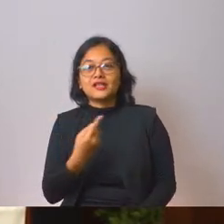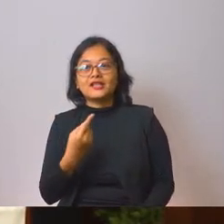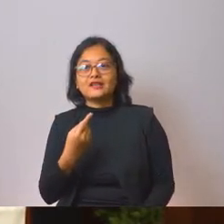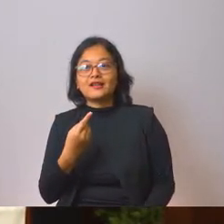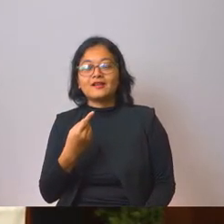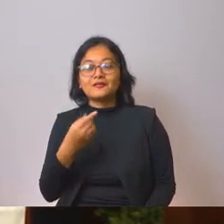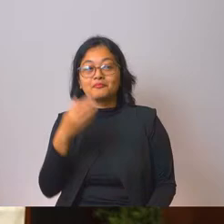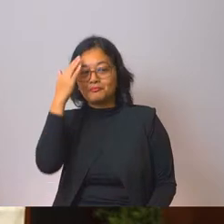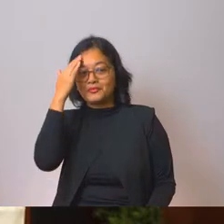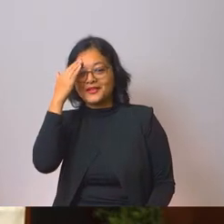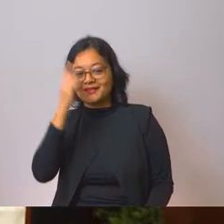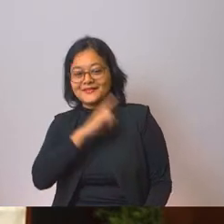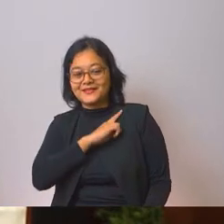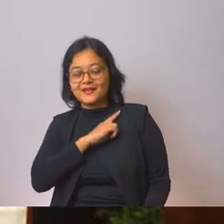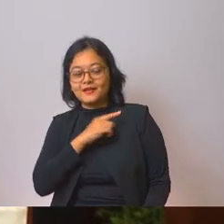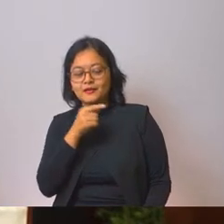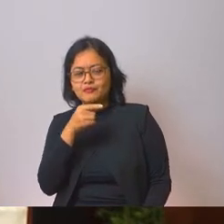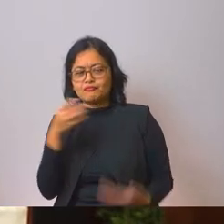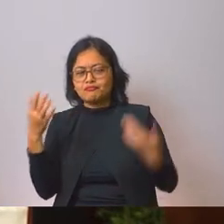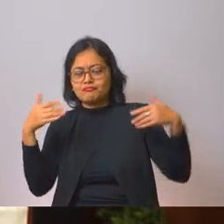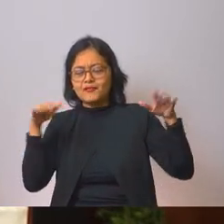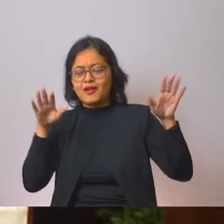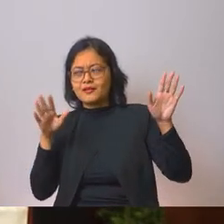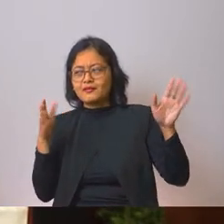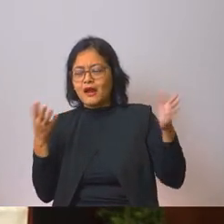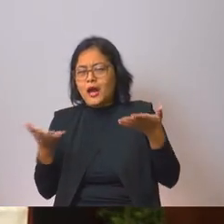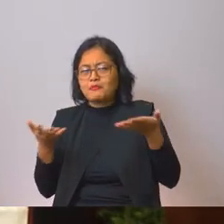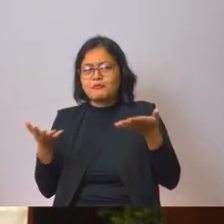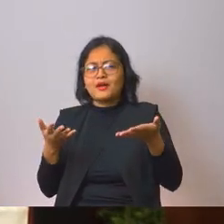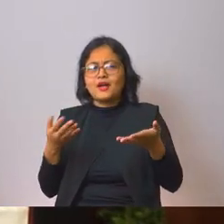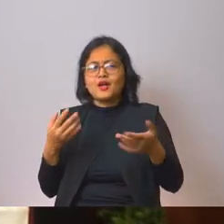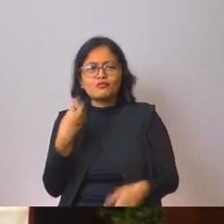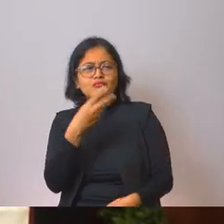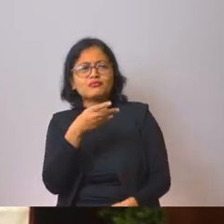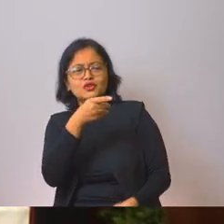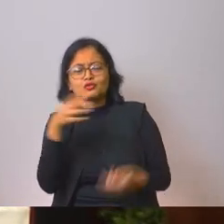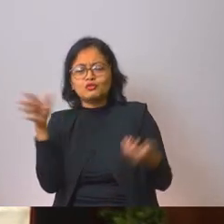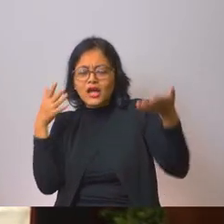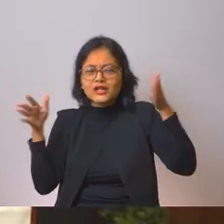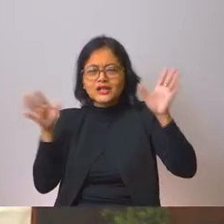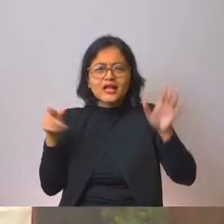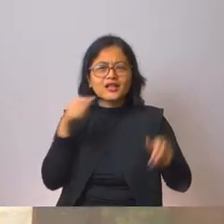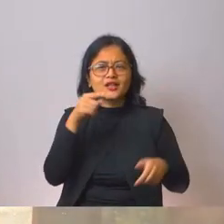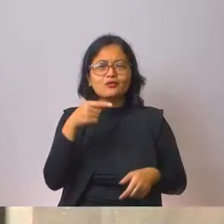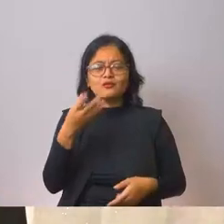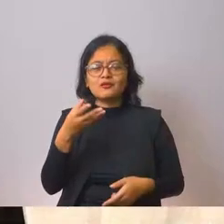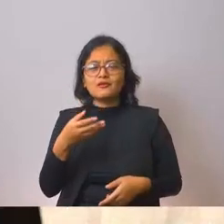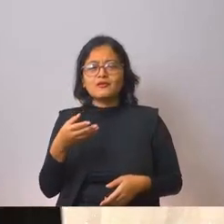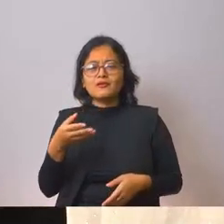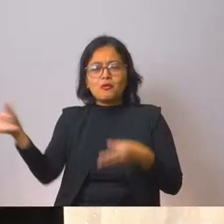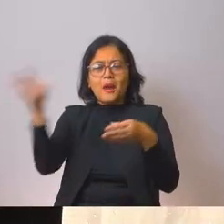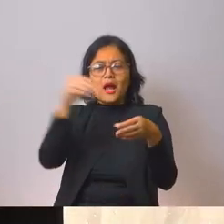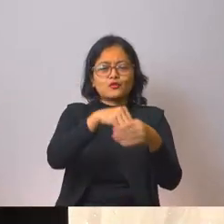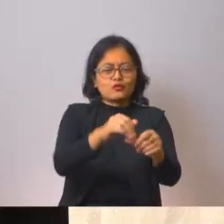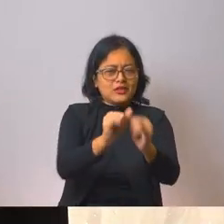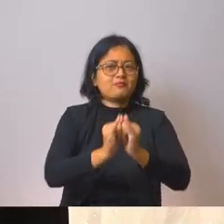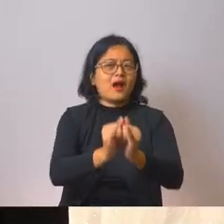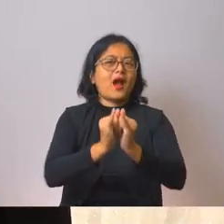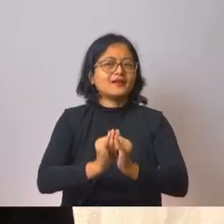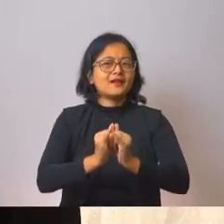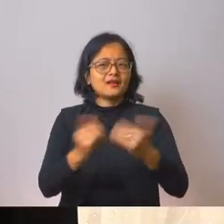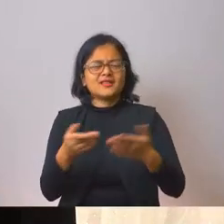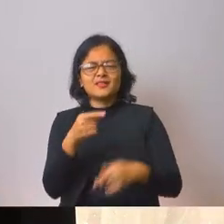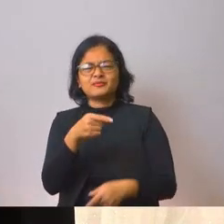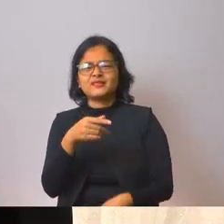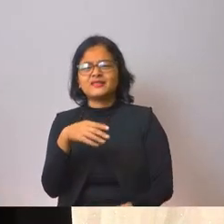apa begitu-begitu gitu. Gitu-gitu kok masuk dalam ibadah, masuk dalam khotbah. Buat apa sih? Gak